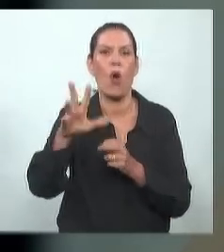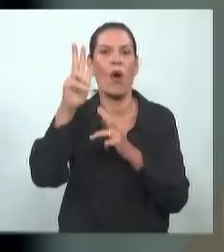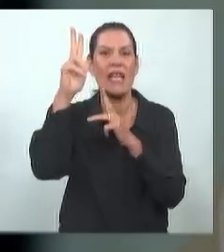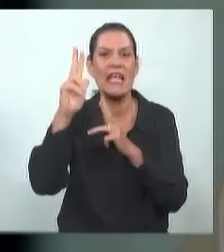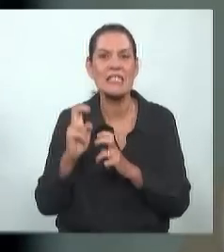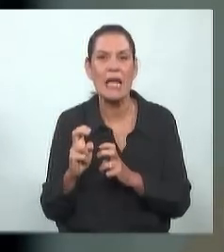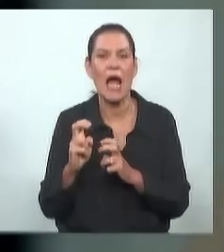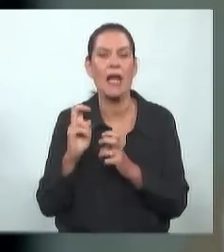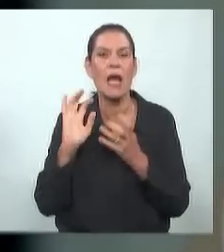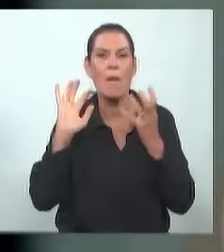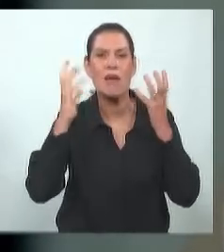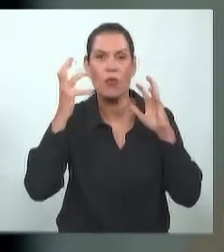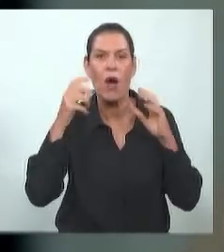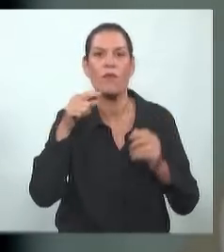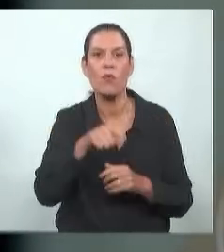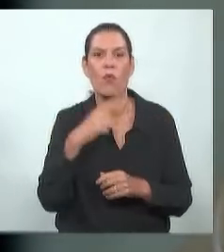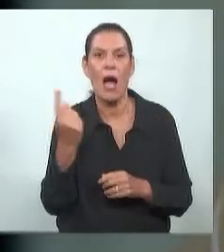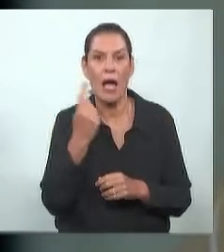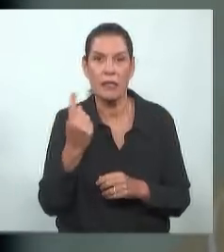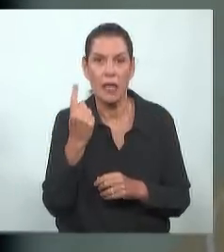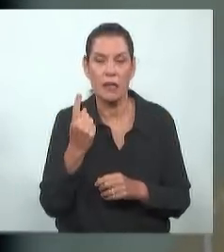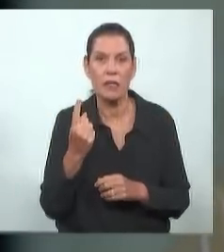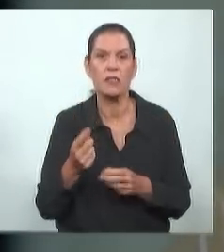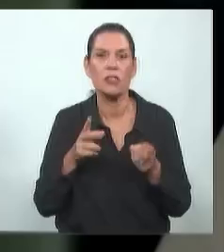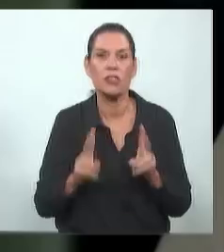לפה, כי הוא היחידי שמסוגל להשתולל על מה שהולך כאן.